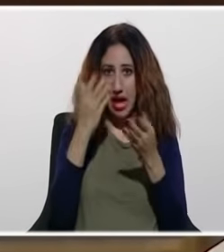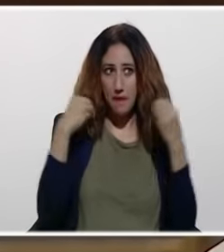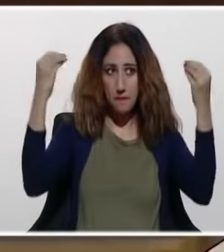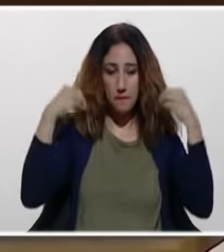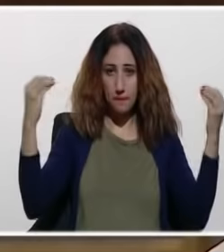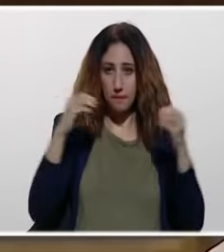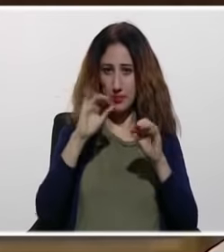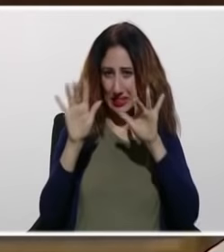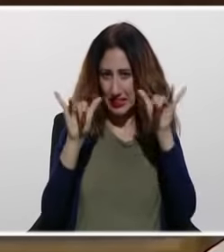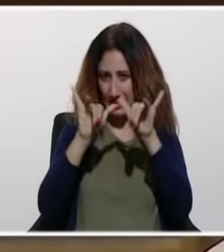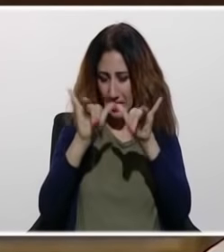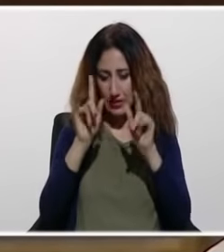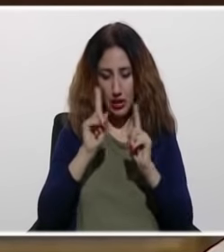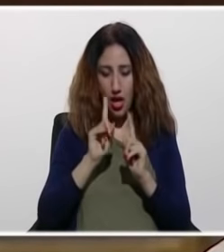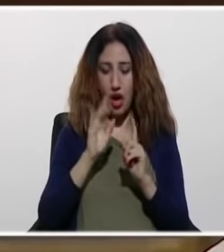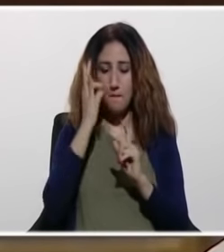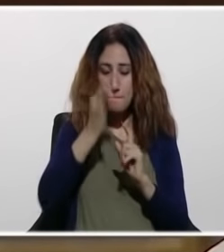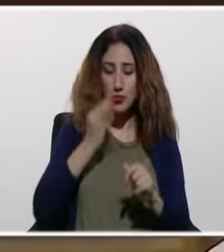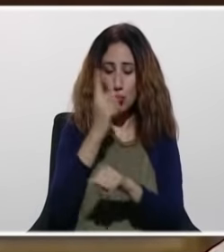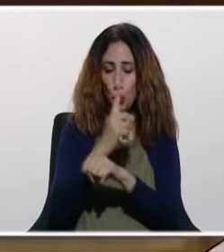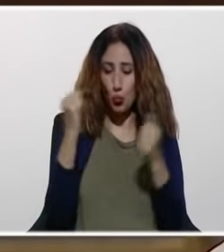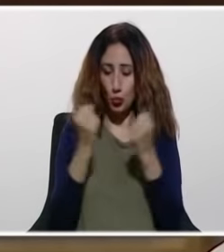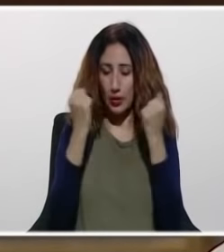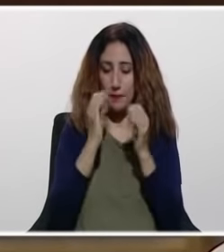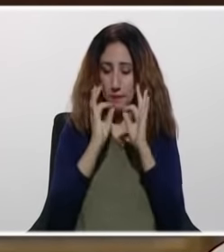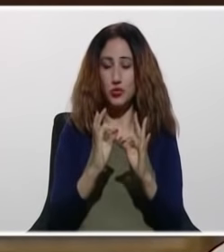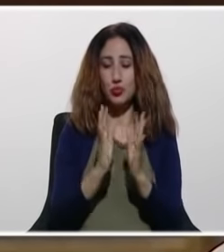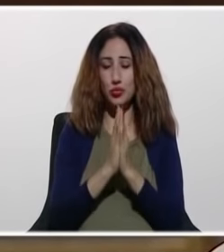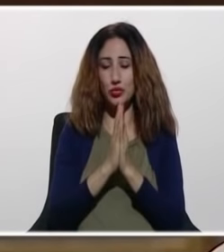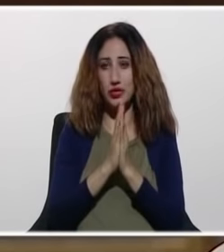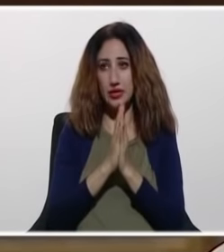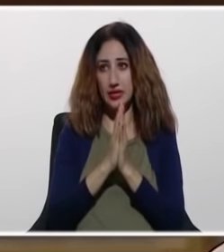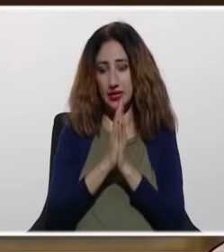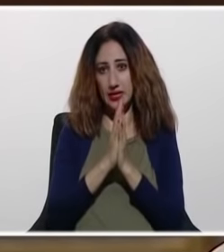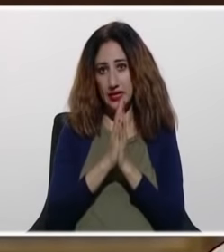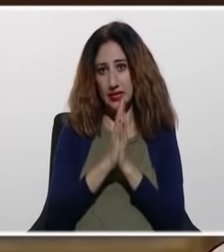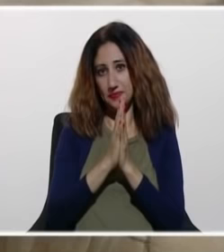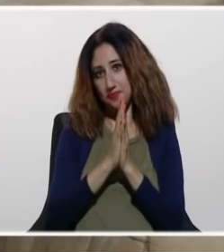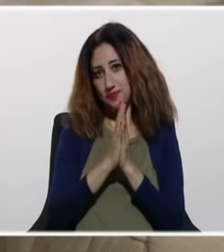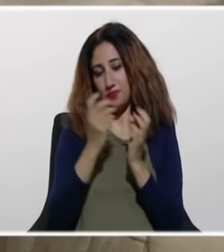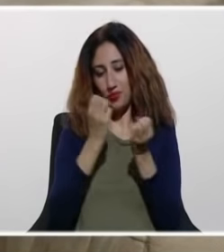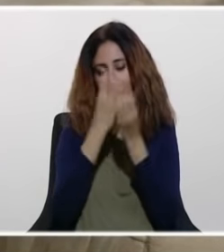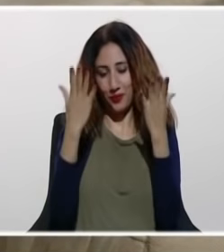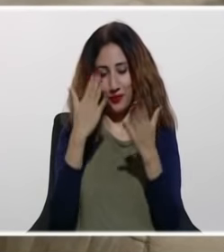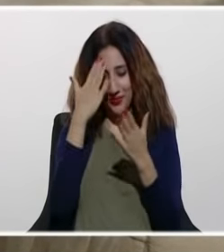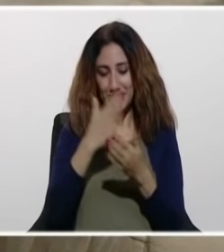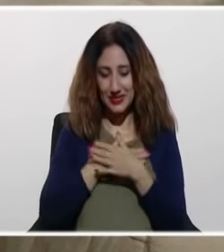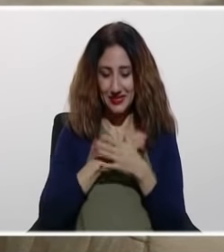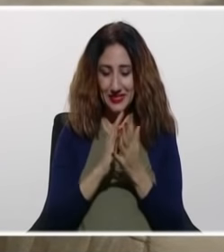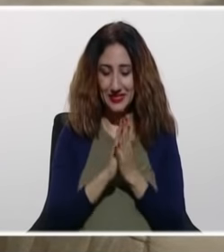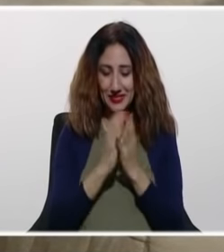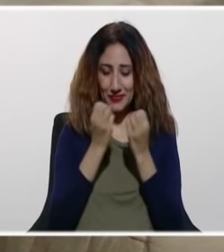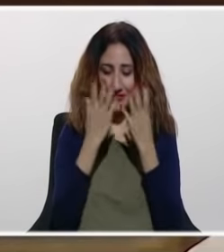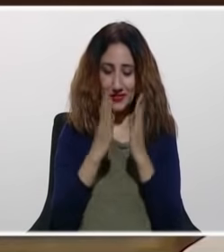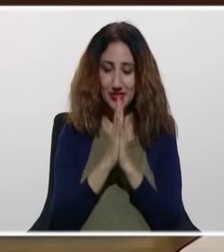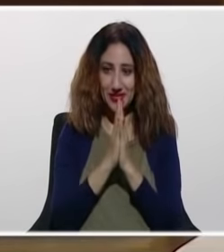للشباب كمان وللشابات اللي بيلعبوا ألعاب طبعا، قوة أو اللي عايزين يكونوا زي حضرتك. شكرا، نورتينا كابتن إيمان، مرحبا شرفت